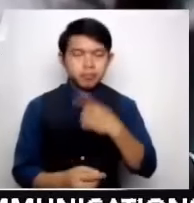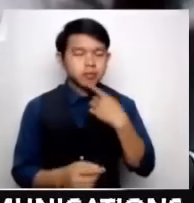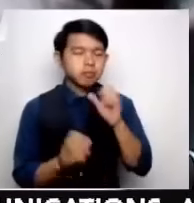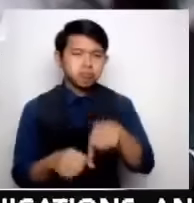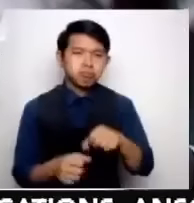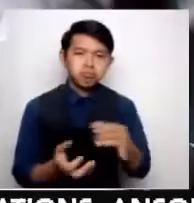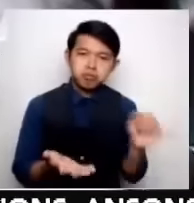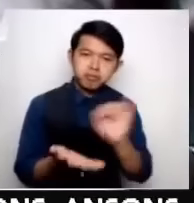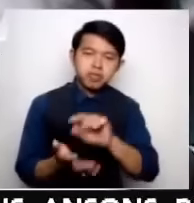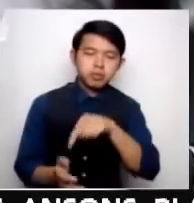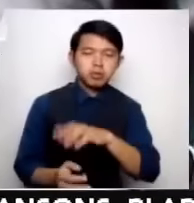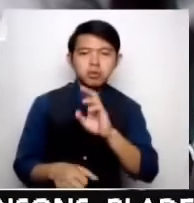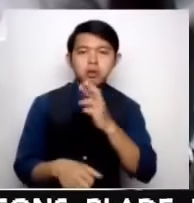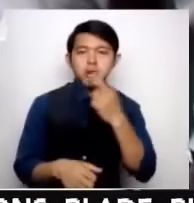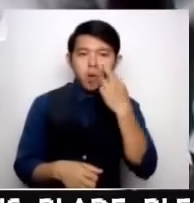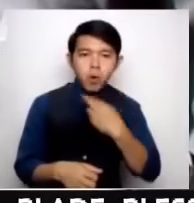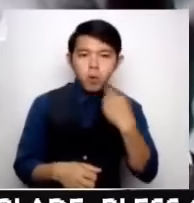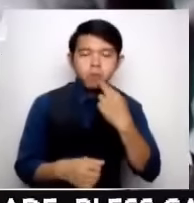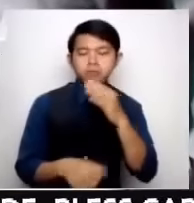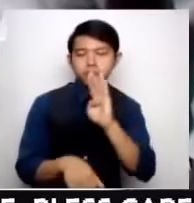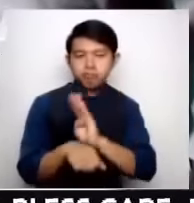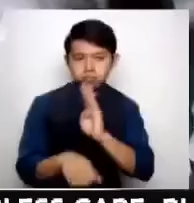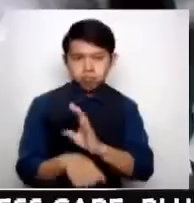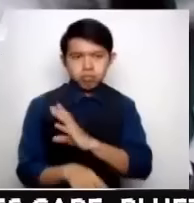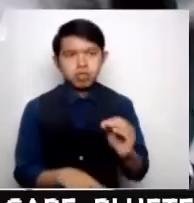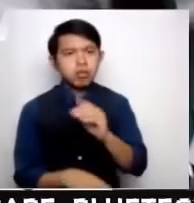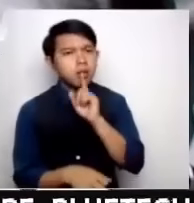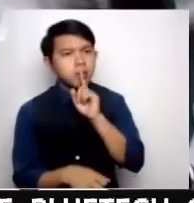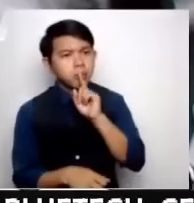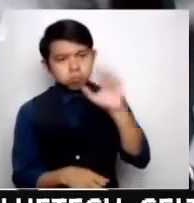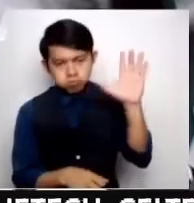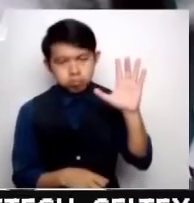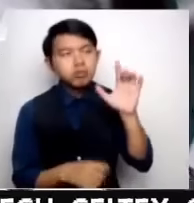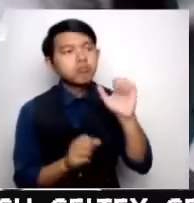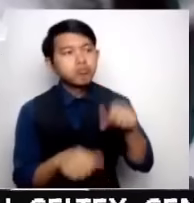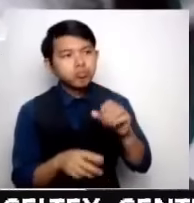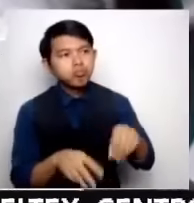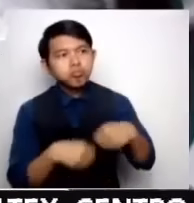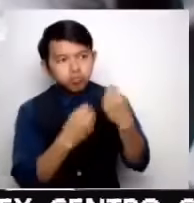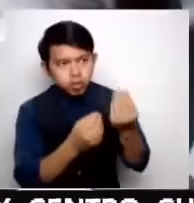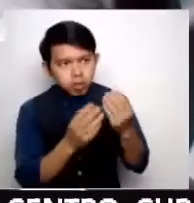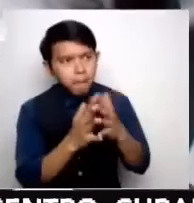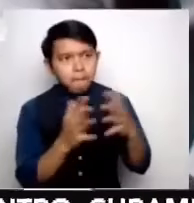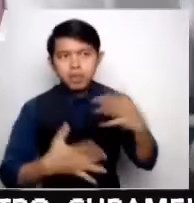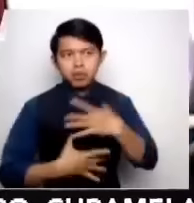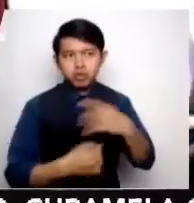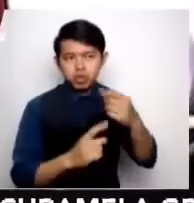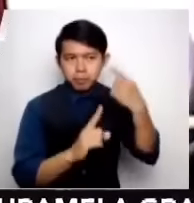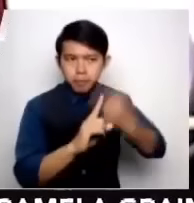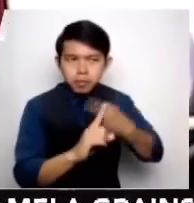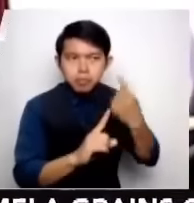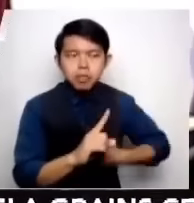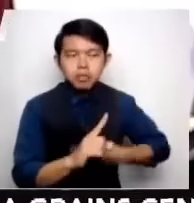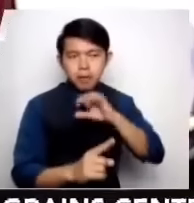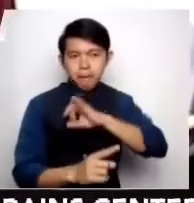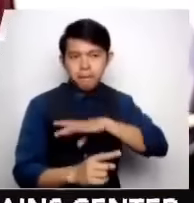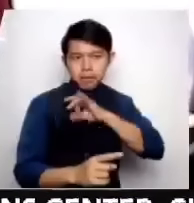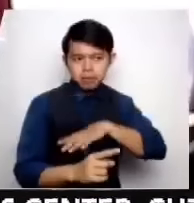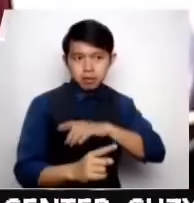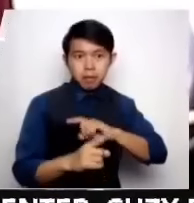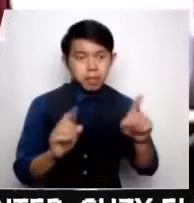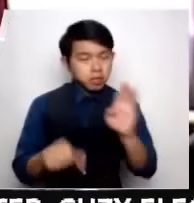nangangako na ito ay magbibigay ng malaking interest, monthly interest na kita. Nagsara na, nagtago na at